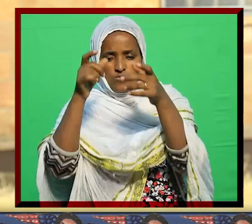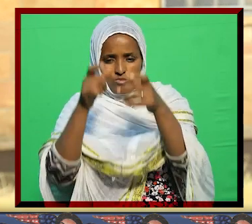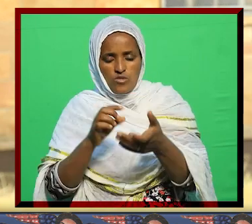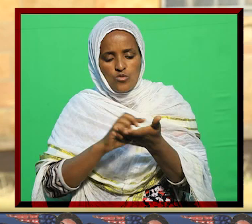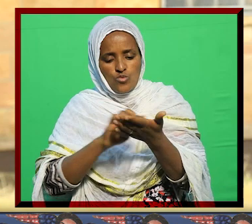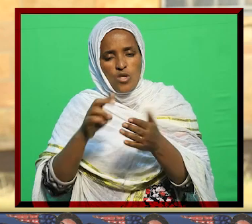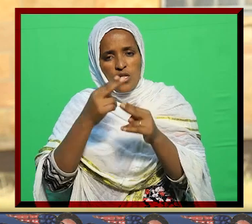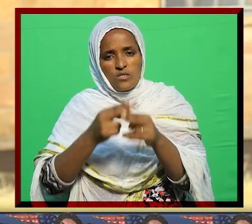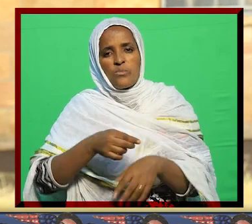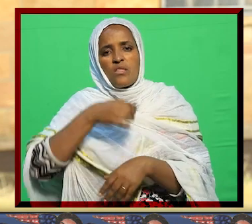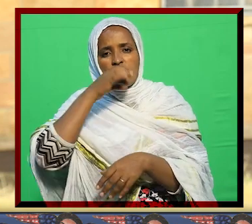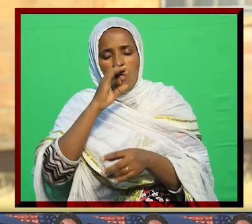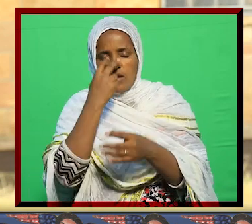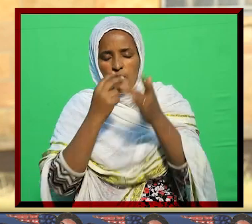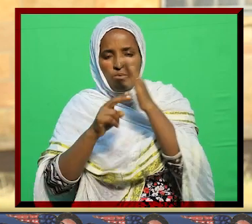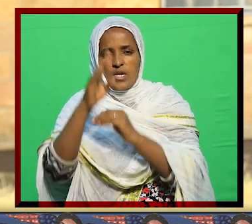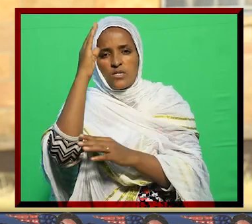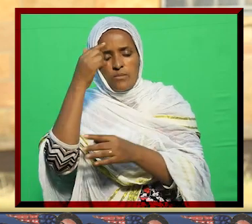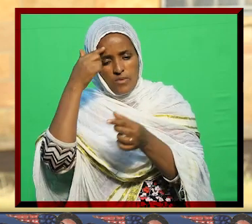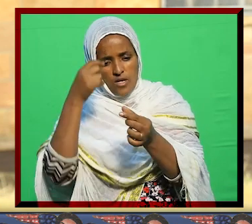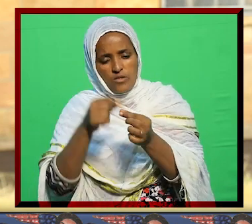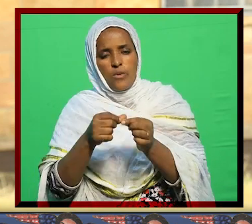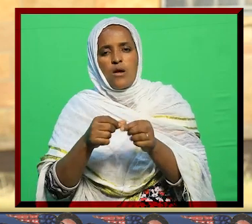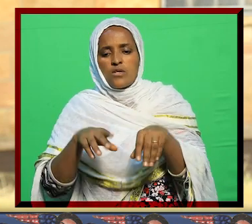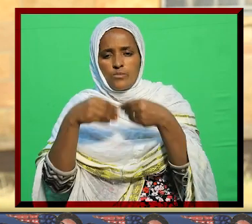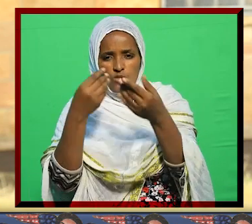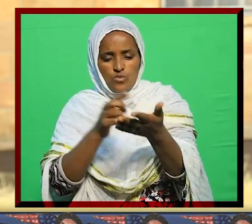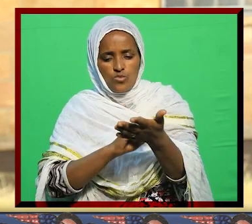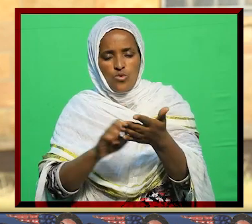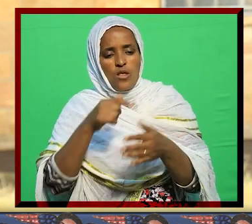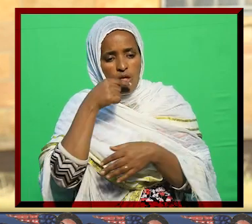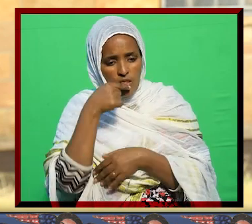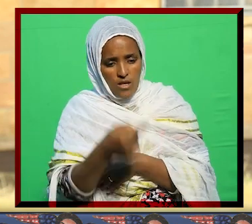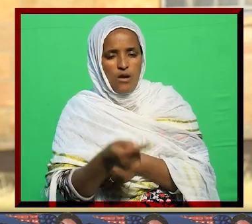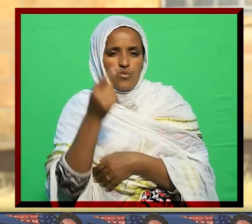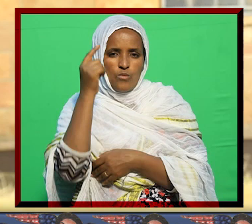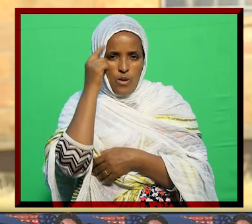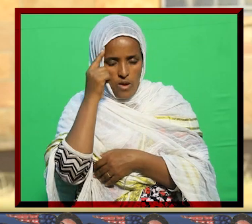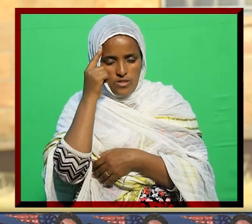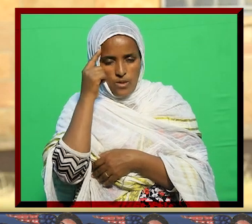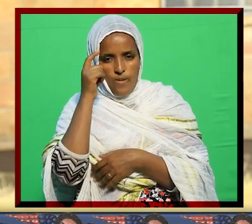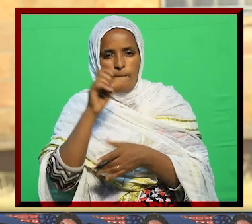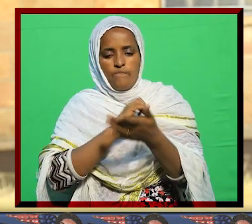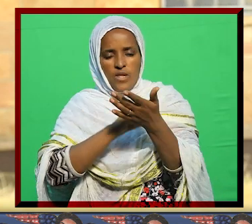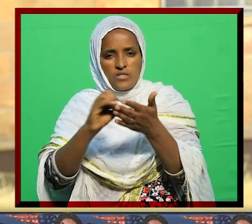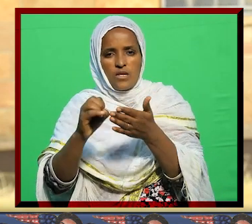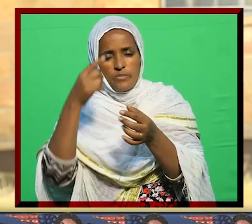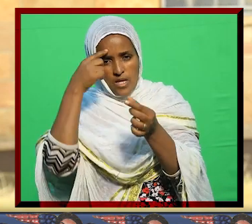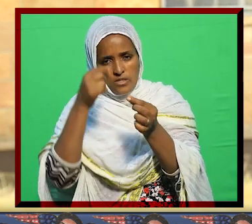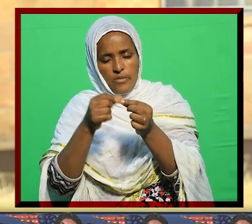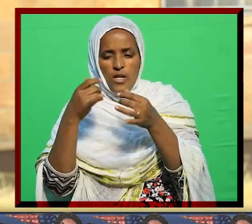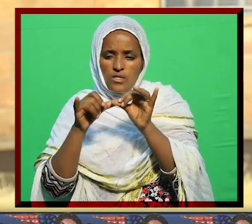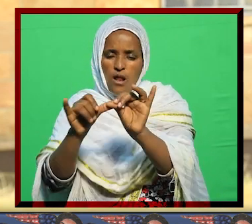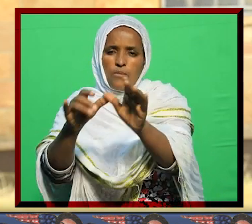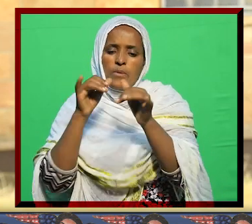ጽዋ ማህበር በቅዱሳን ስም እየጠጣነ ልክ ነብይ እግዚአብሔር መታሰቢያ እንደሚሰጣቸው ለእግዚአብሔር ለቅዱሳን የተናገረላቸውን በማሰብ የጻድቅ